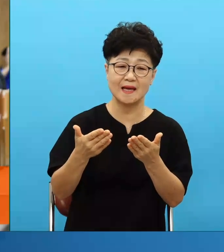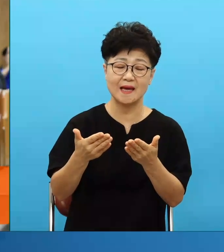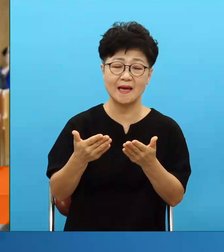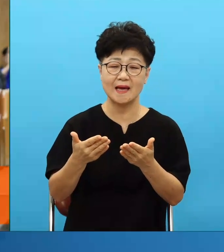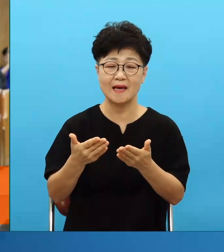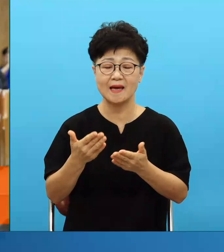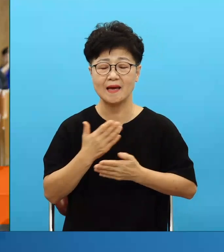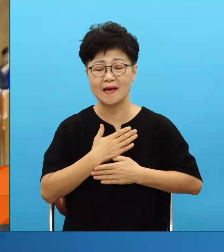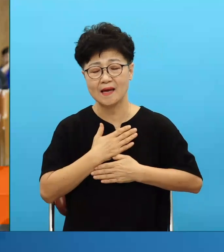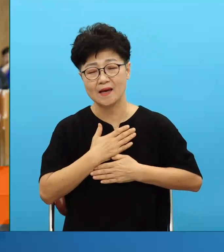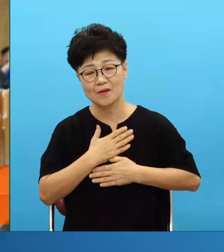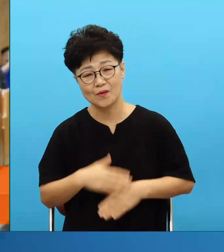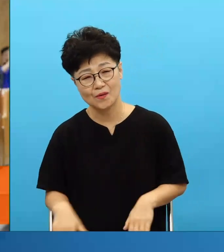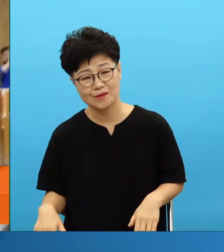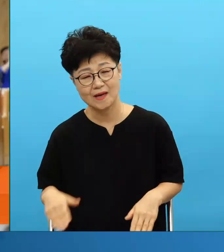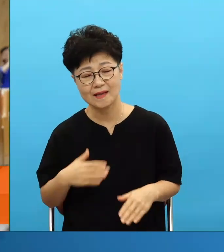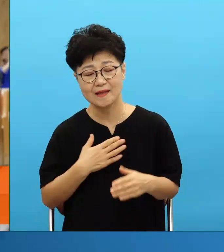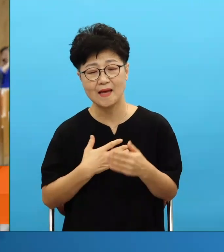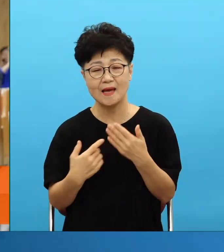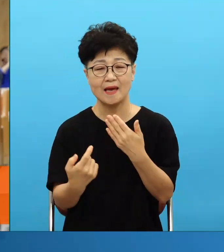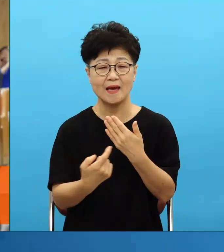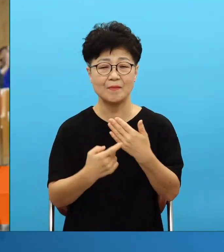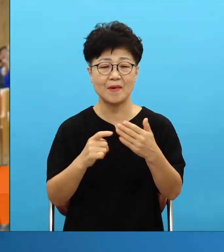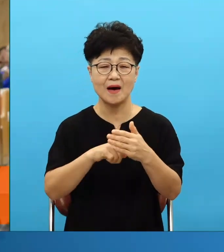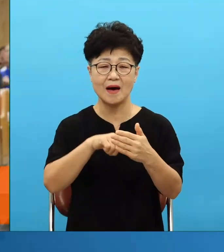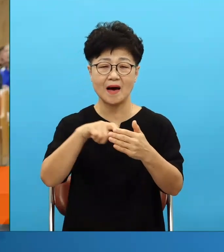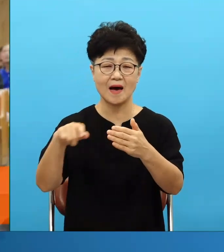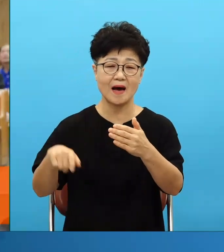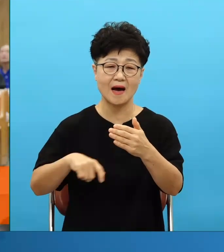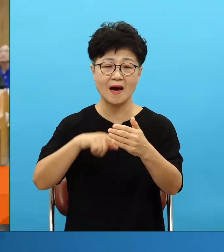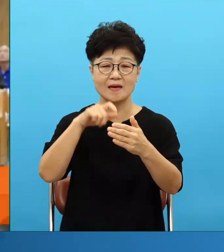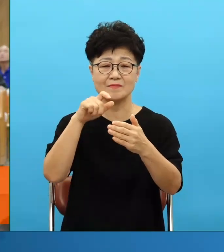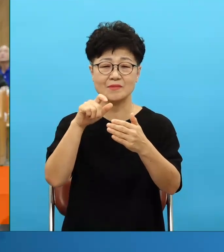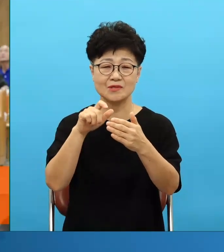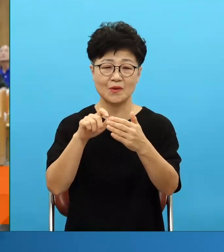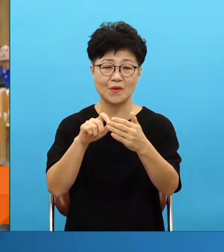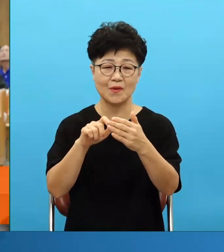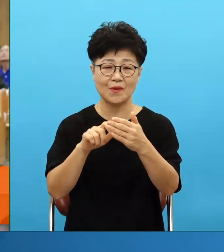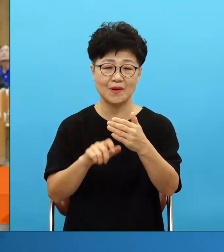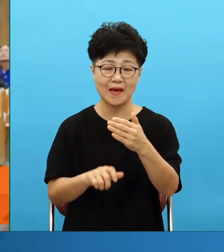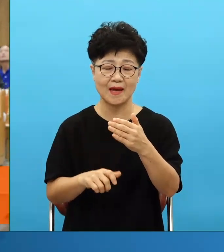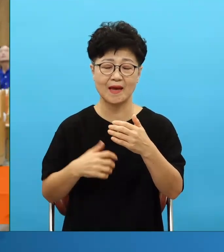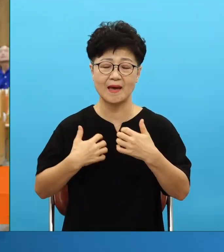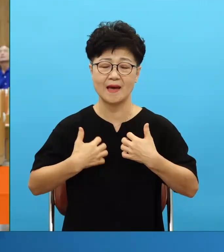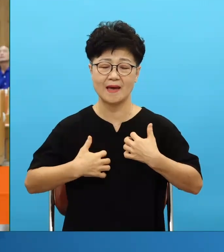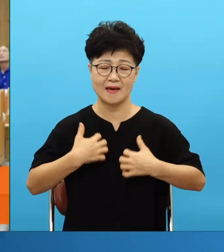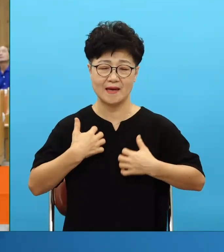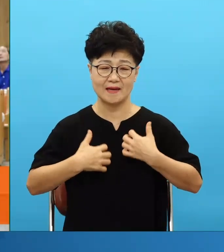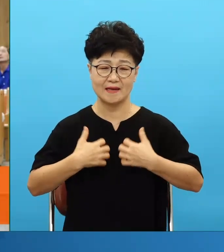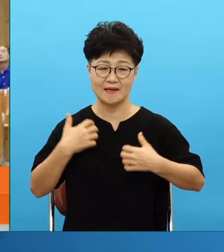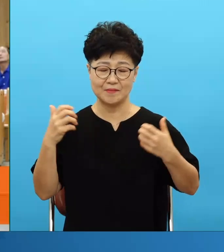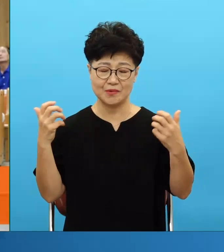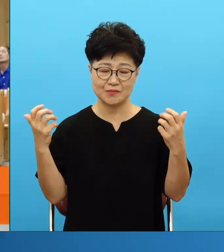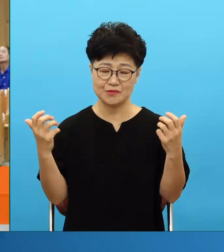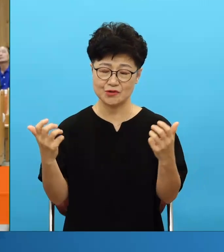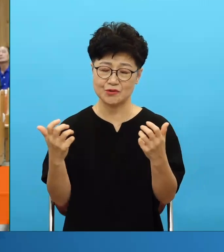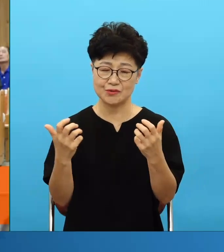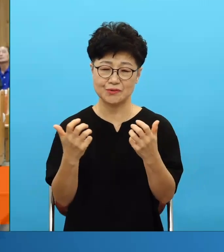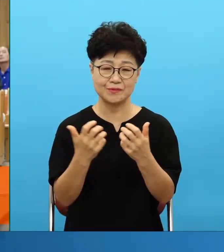주시네. 고난 내 마음 속에